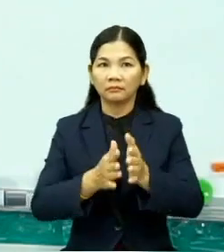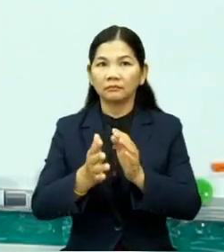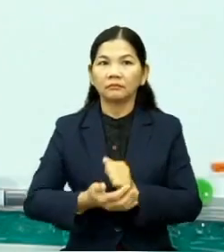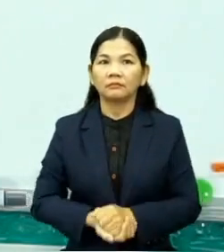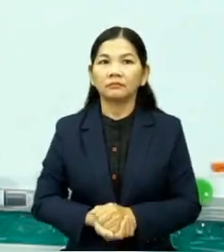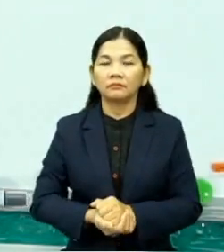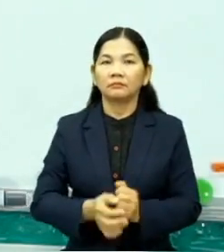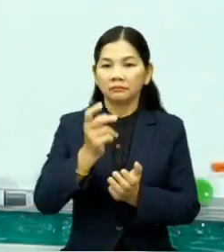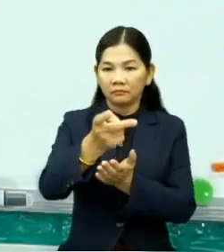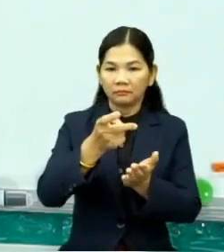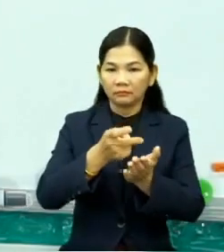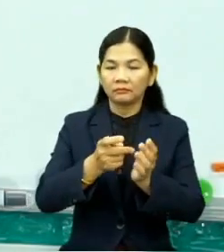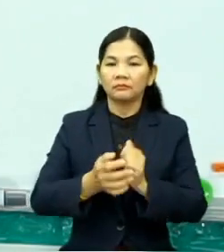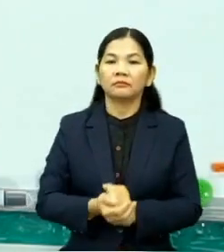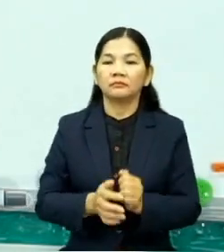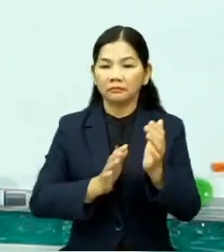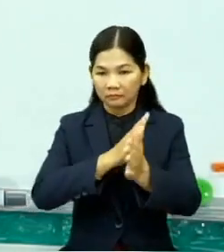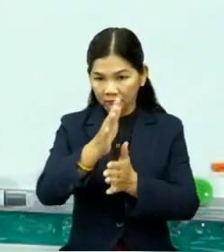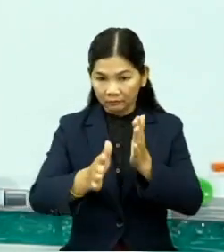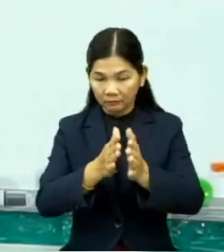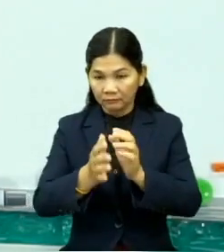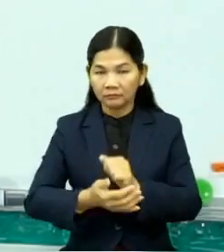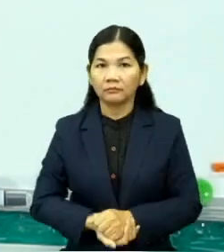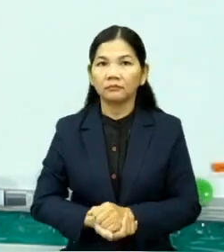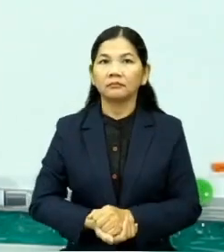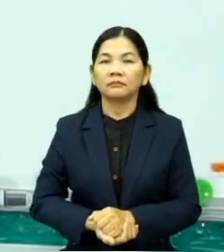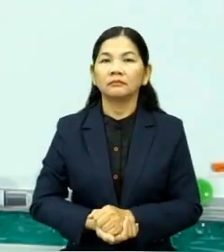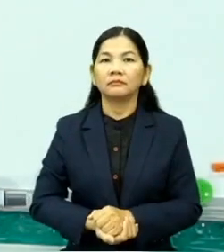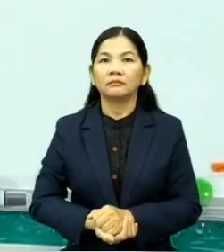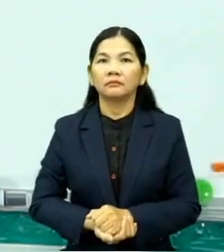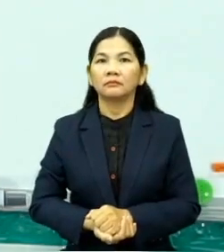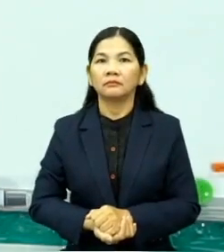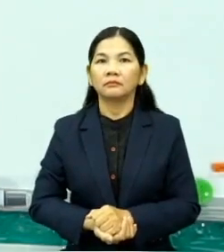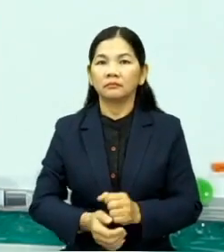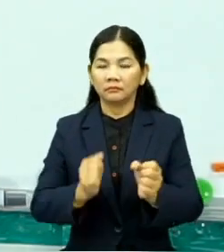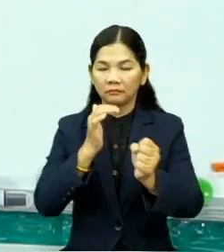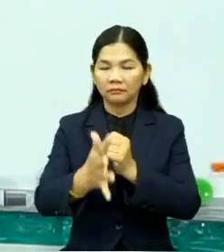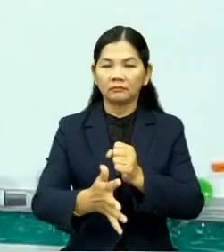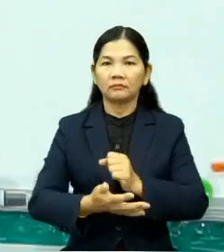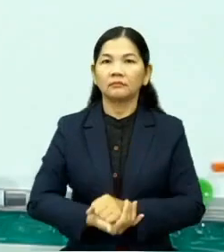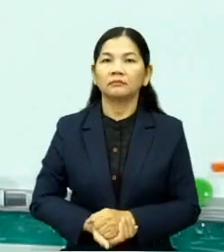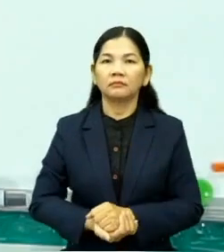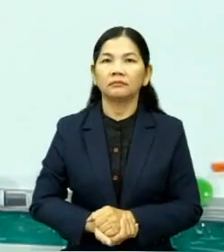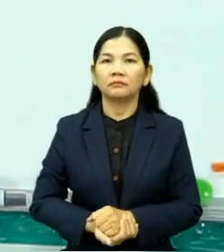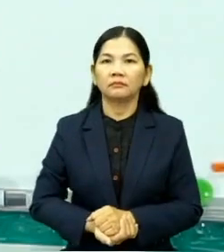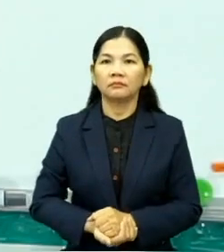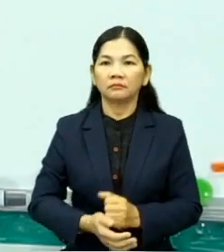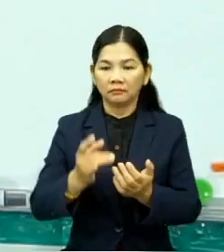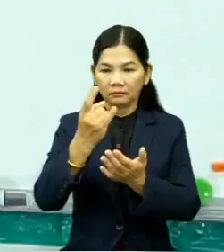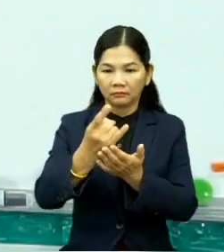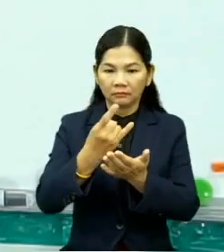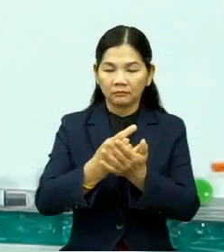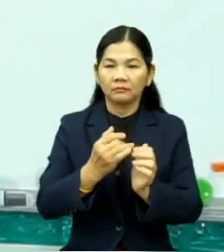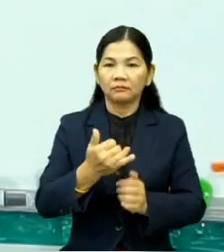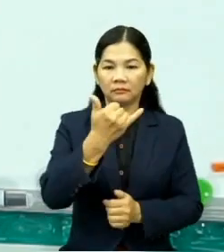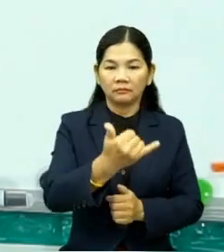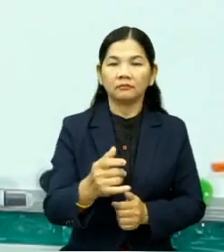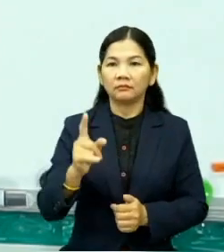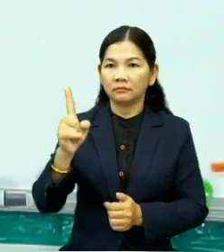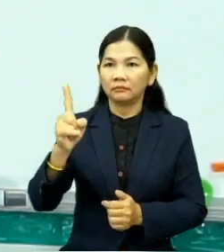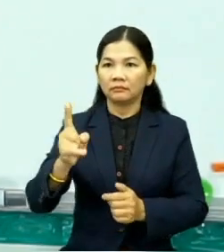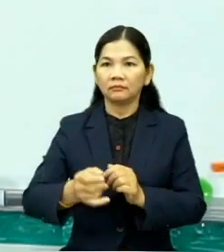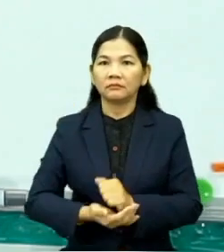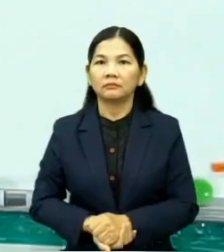ní chia cùng rú xâm rập con tặng ọc ní là con cha tỏ lời nè kru chập đám mê riêng tì học sập